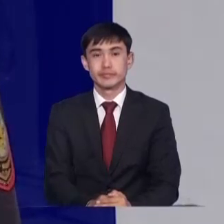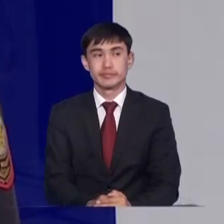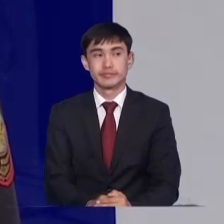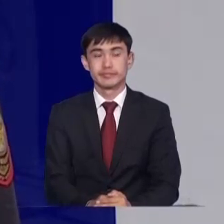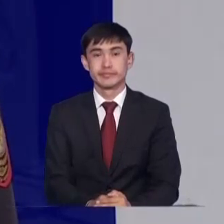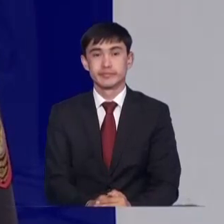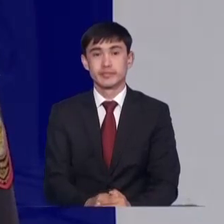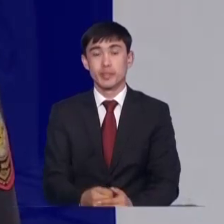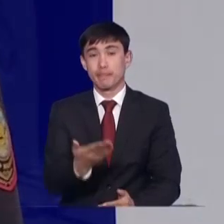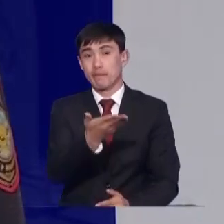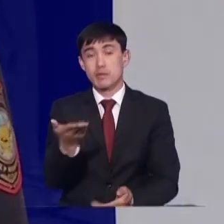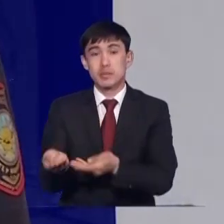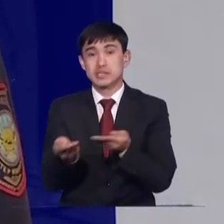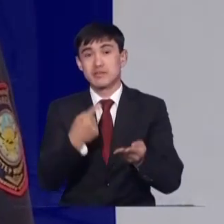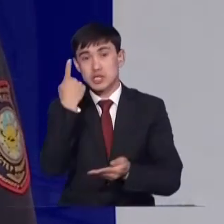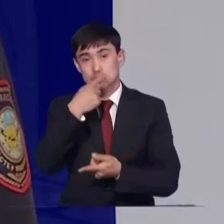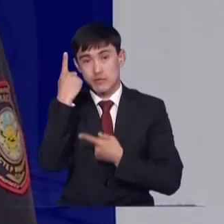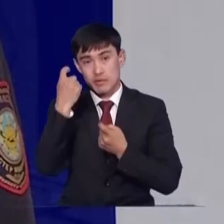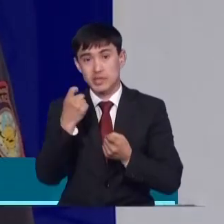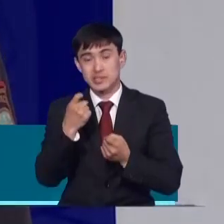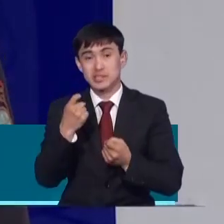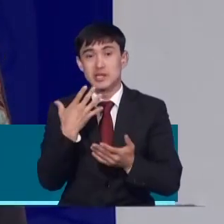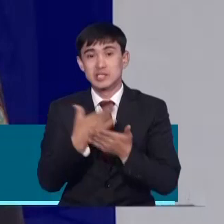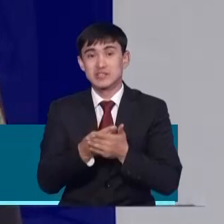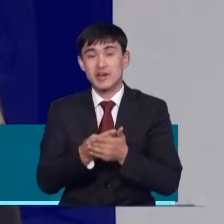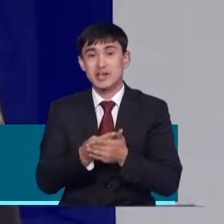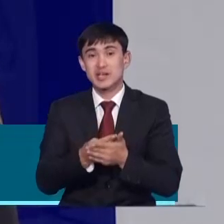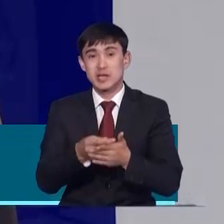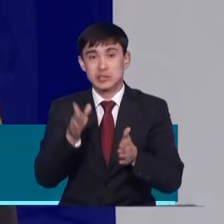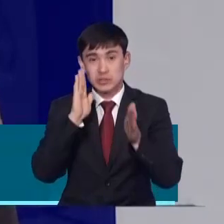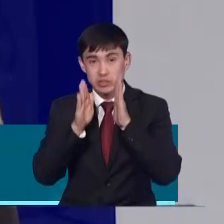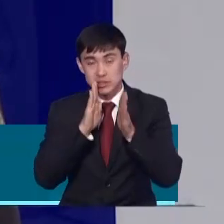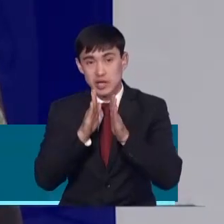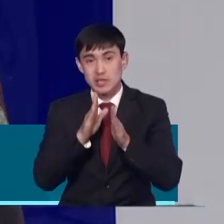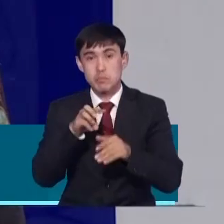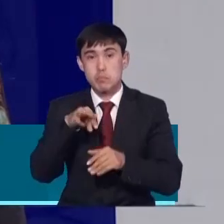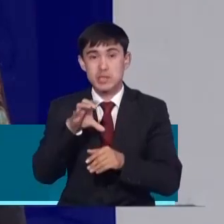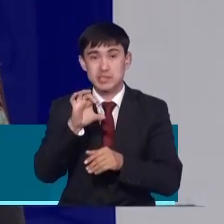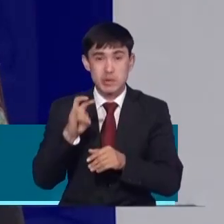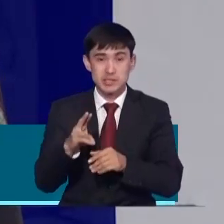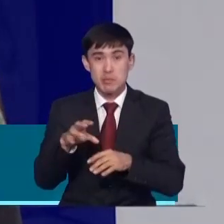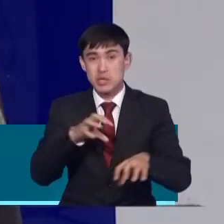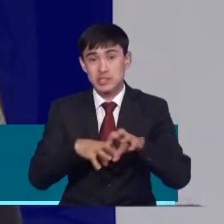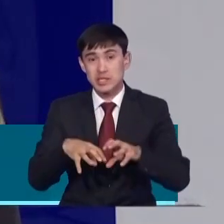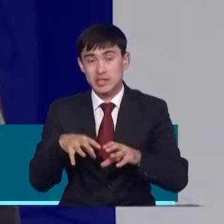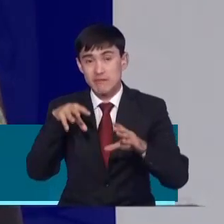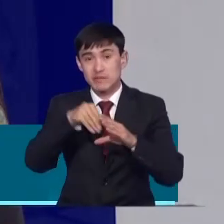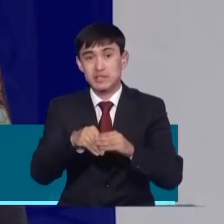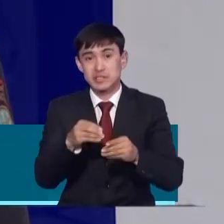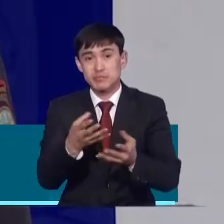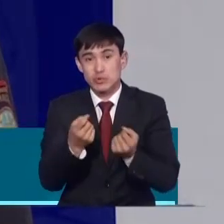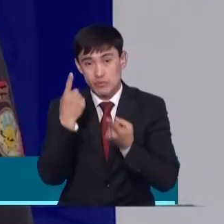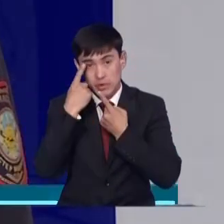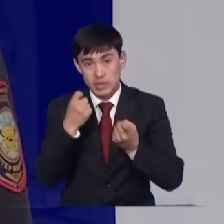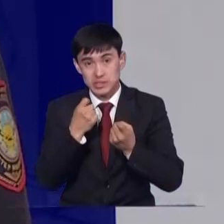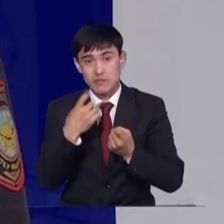вы предоставляете личную информацию данные своих страницах в социальных сетях и мессенджерах мошенники взламывают ваши страницы берут